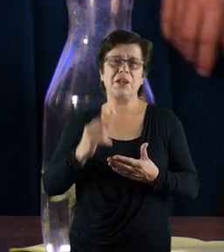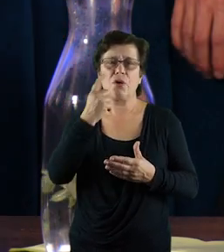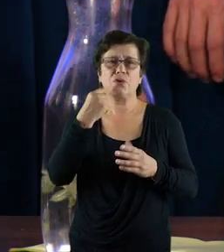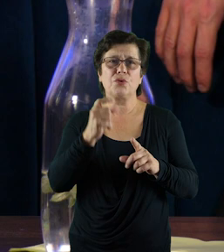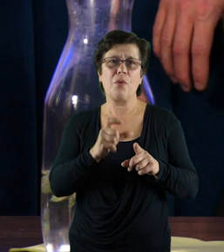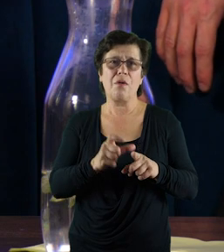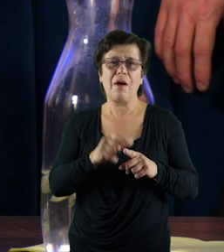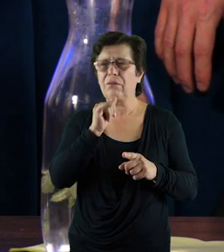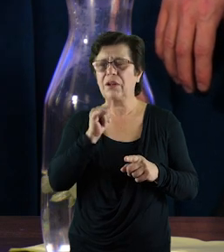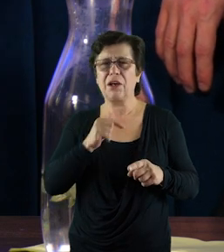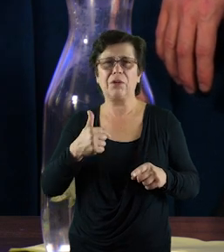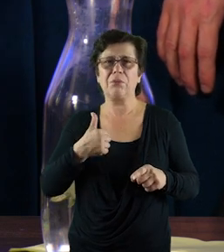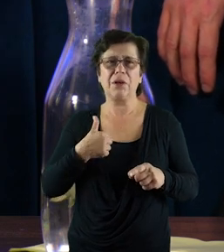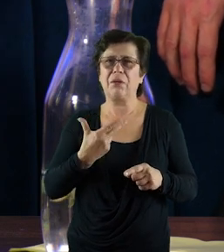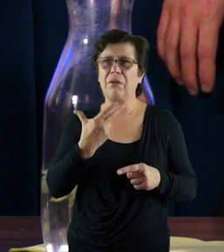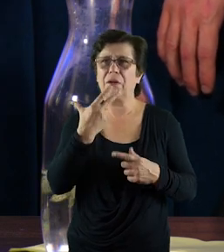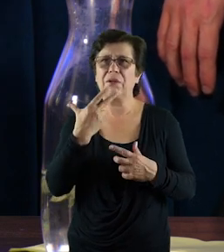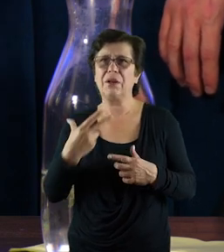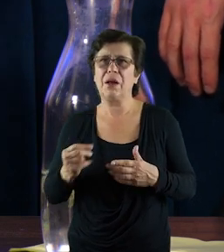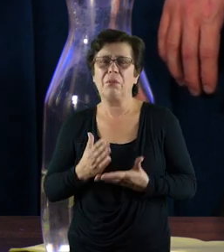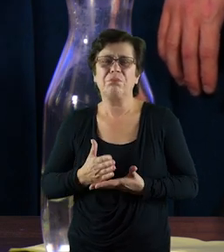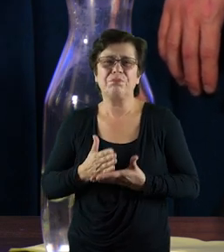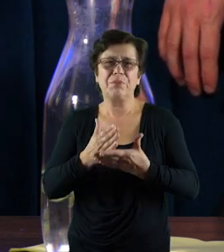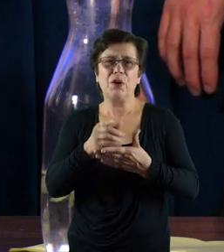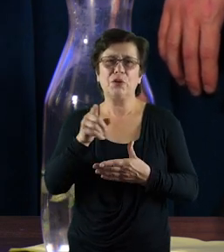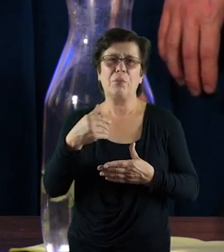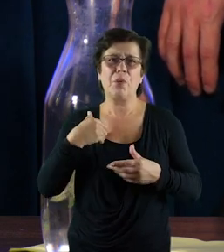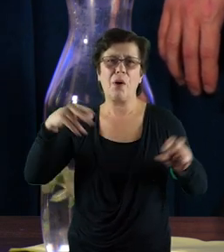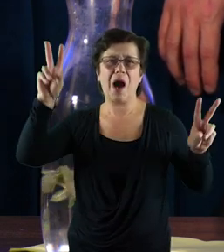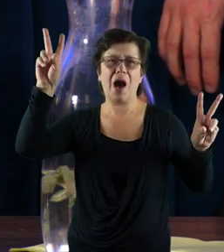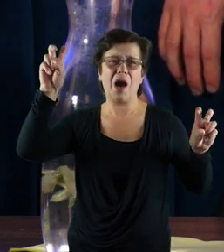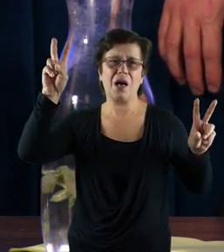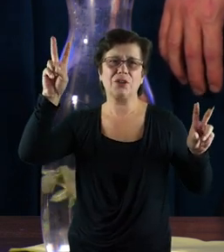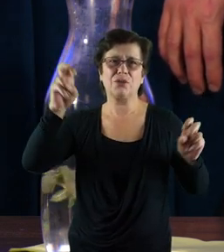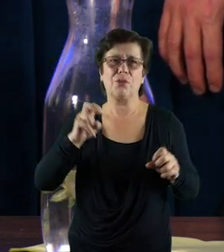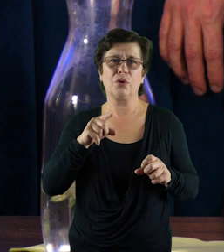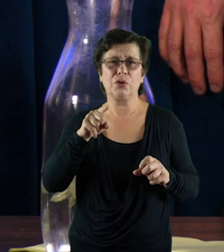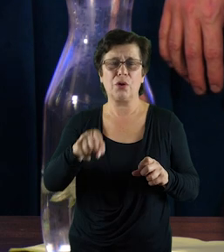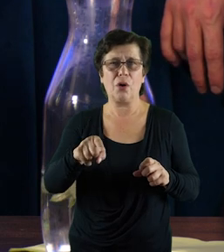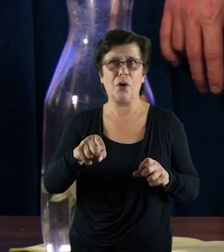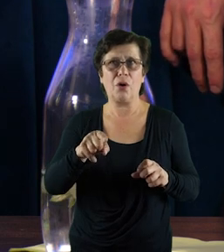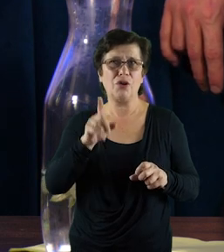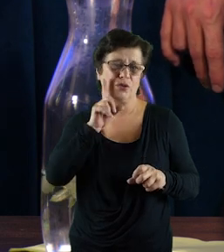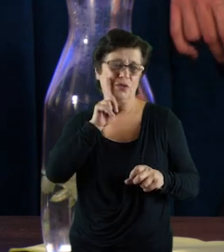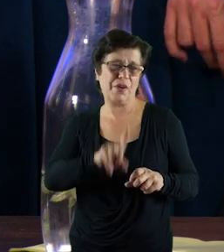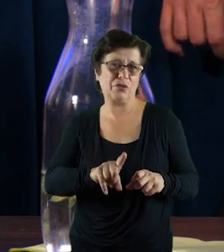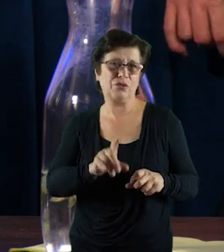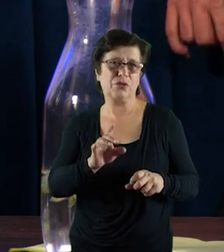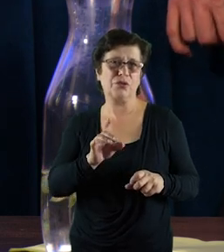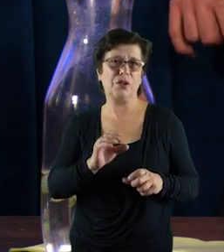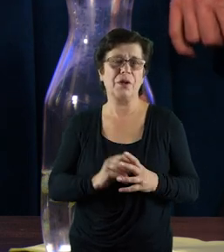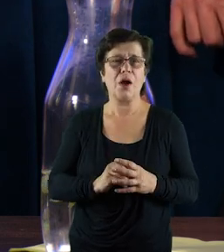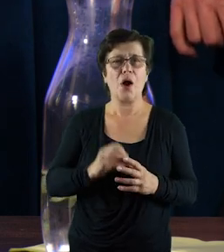nikt mu nie imponuje. I Przyboś uznał to za takie hasło, które świadczy o dojrzałości poety. Poeta, który mówi, nikt mi